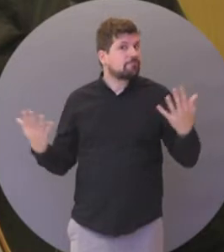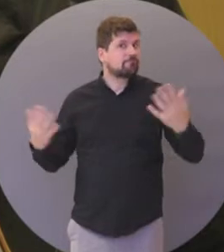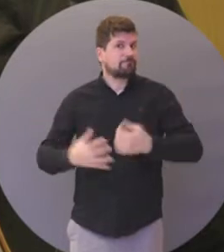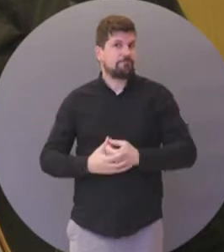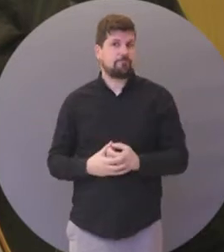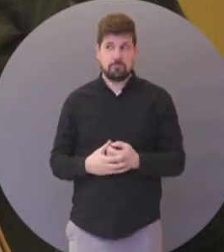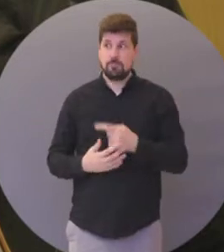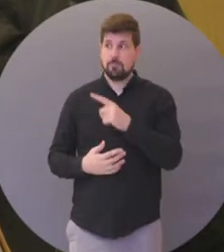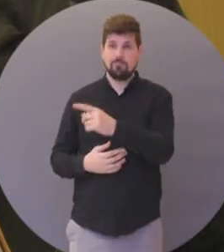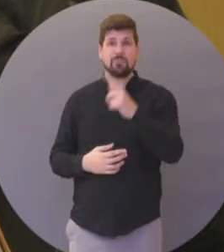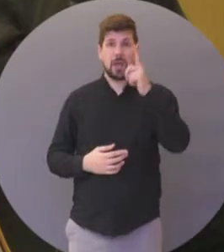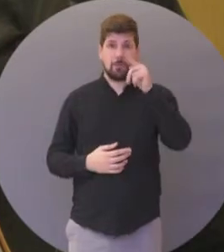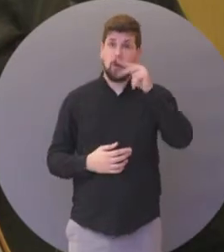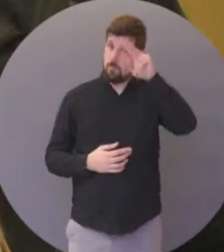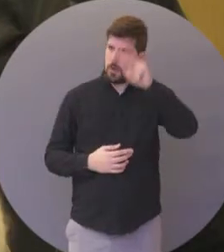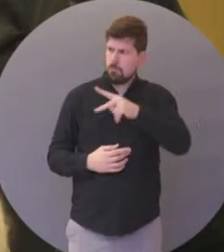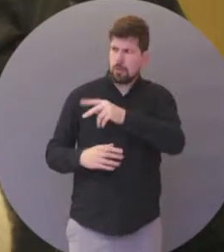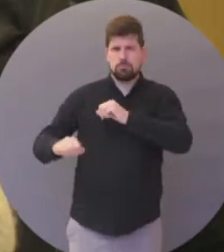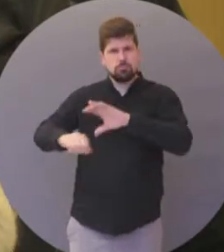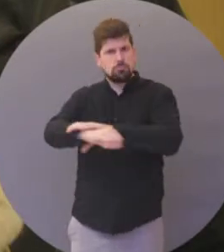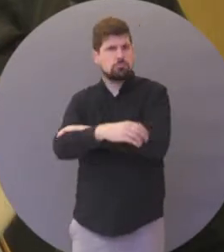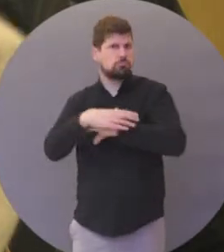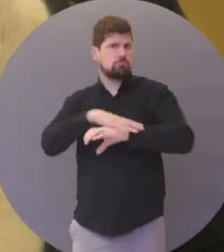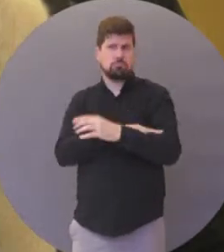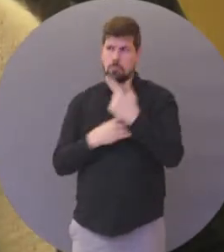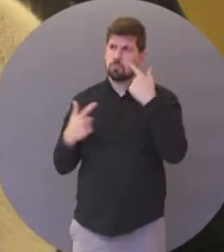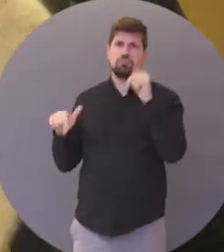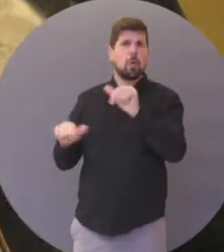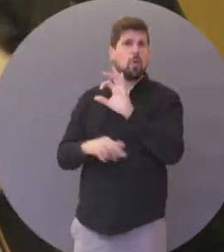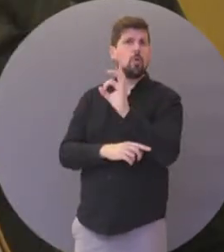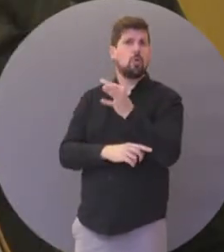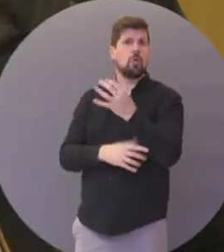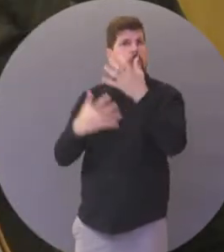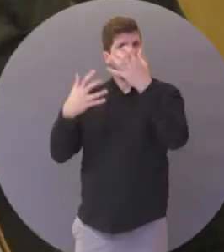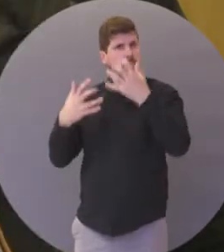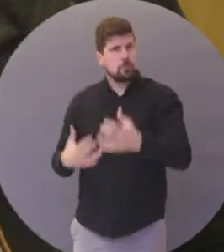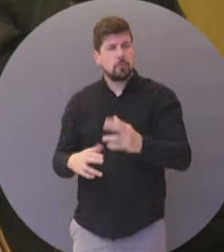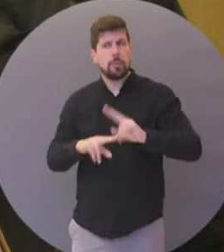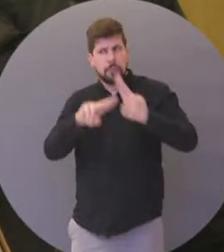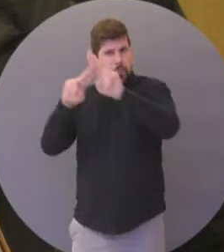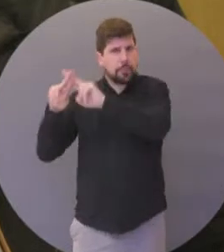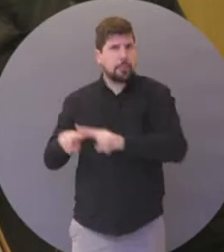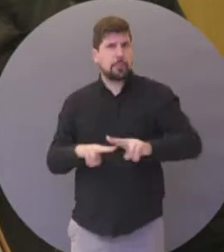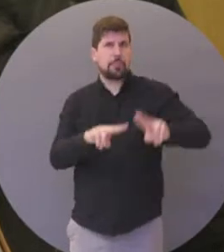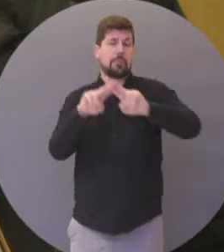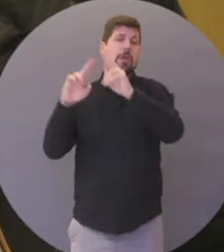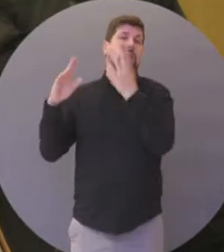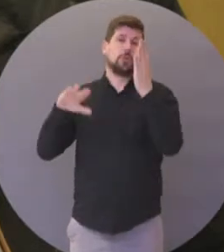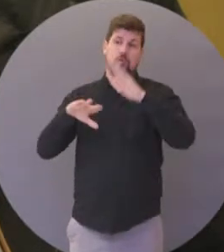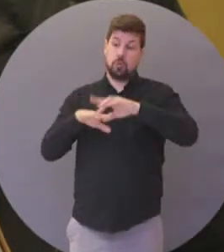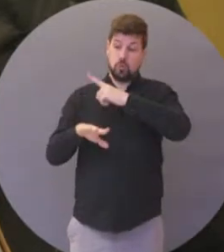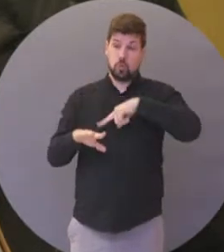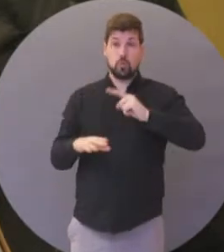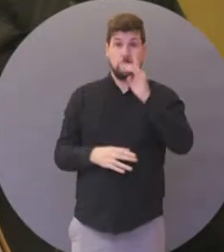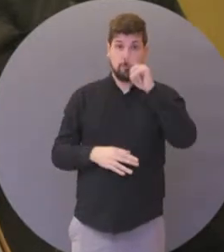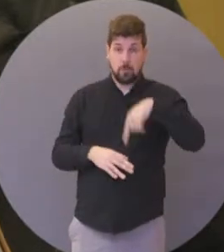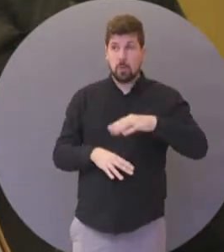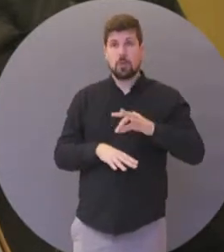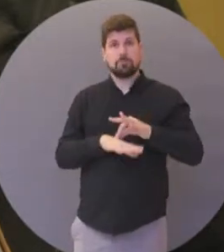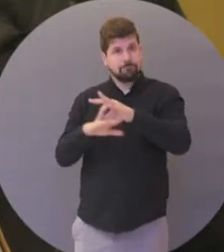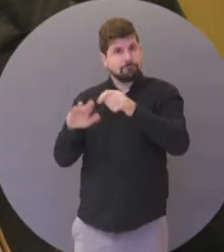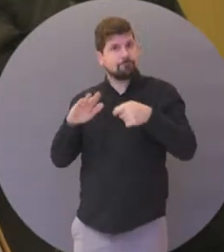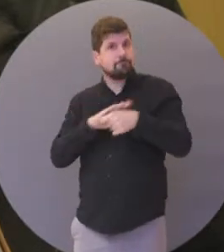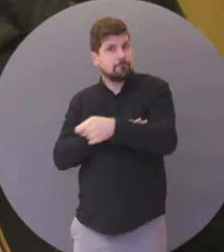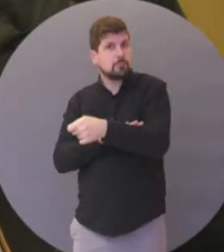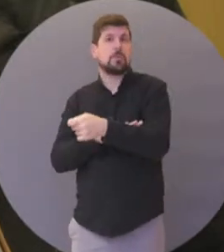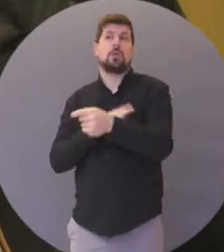beaucoup d'efforts qui font beaucoup d'efforts pour réhabiliter leur patrimoine ancien mais il convient évidemment de les accompagner mais